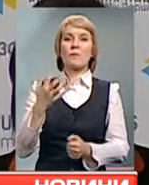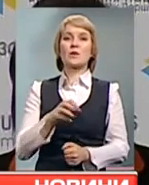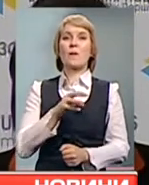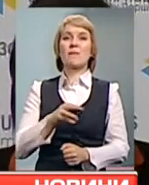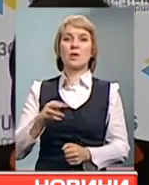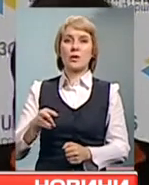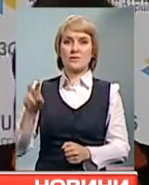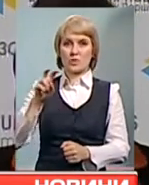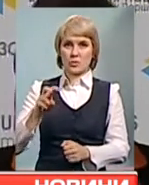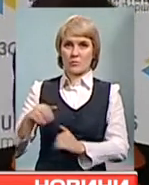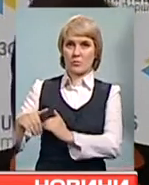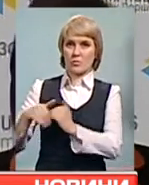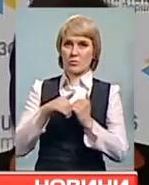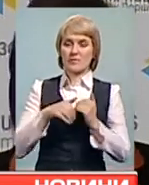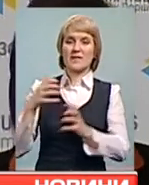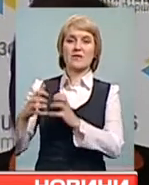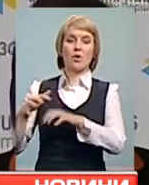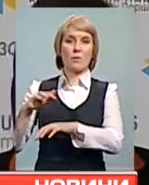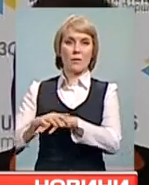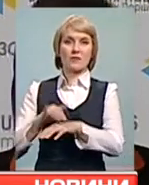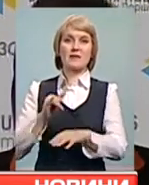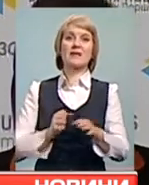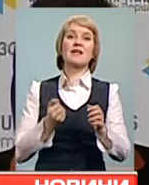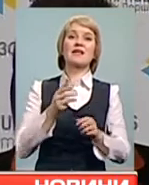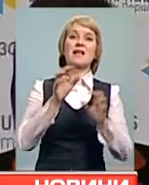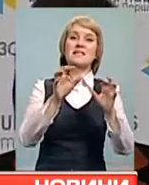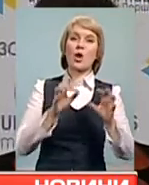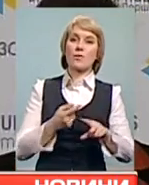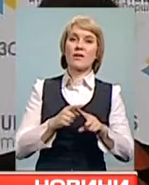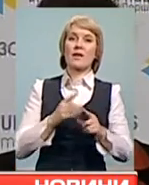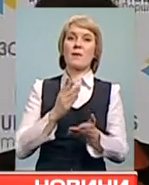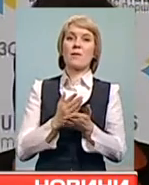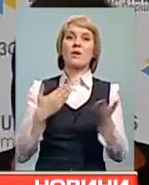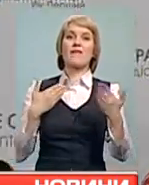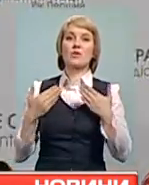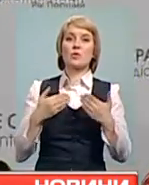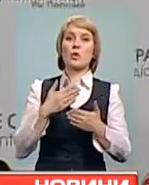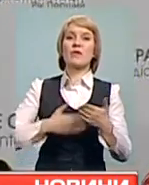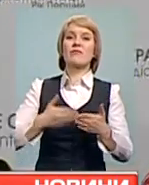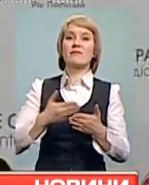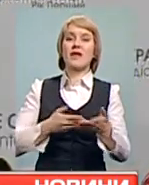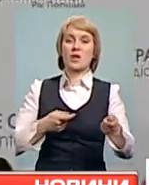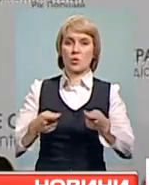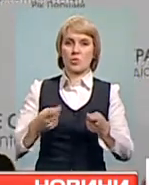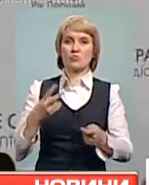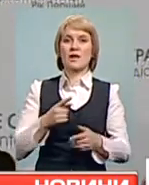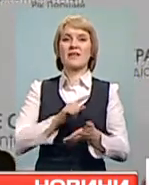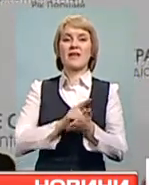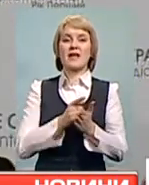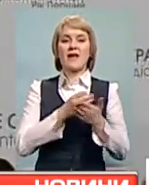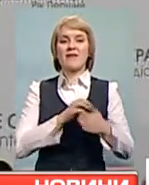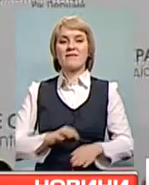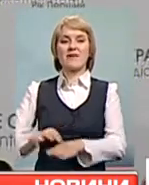від Світового банку. І ми також плануємо запустити кілька законів, які мають відношення до дерегуляції. Треба негайно вивести